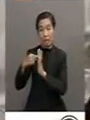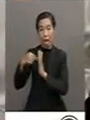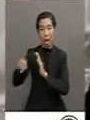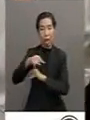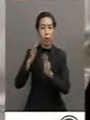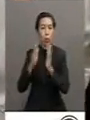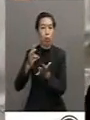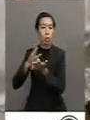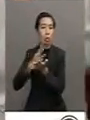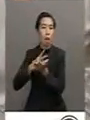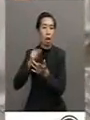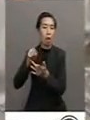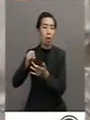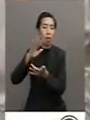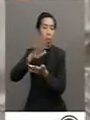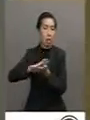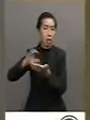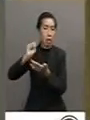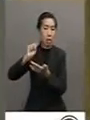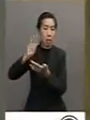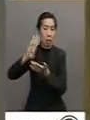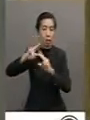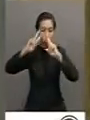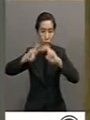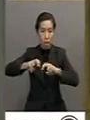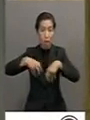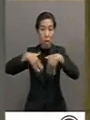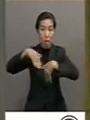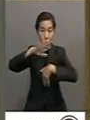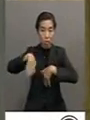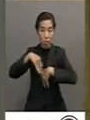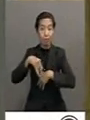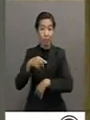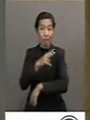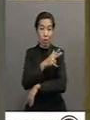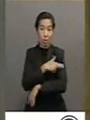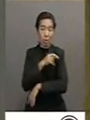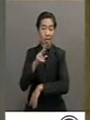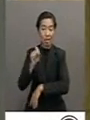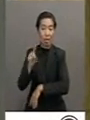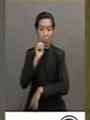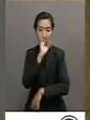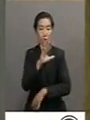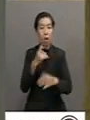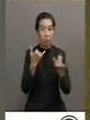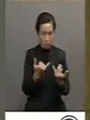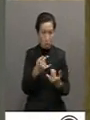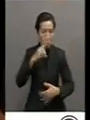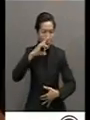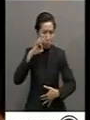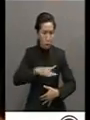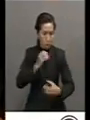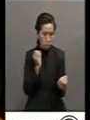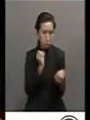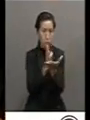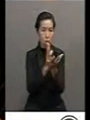นักวิชาการจากสถาบันวิจัยและประชากรให้ข้อมูลแบบนี้นะครับบอกว่าปัจจุบันมีความรุนแรง